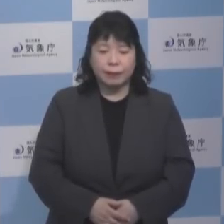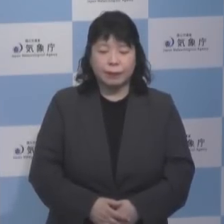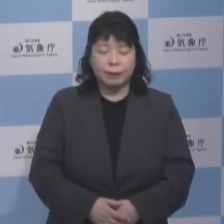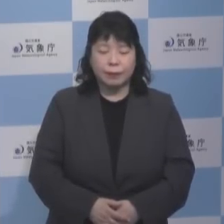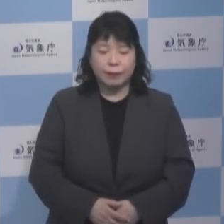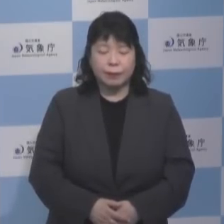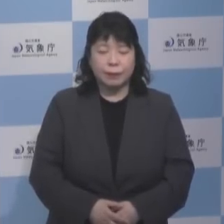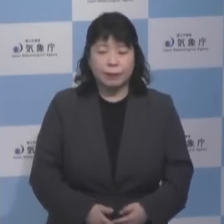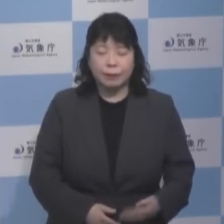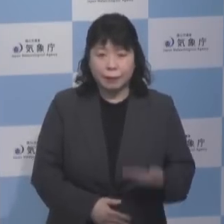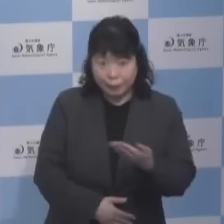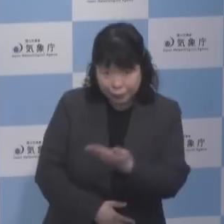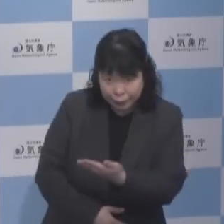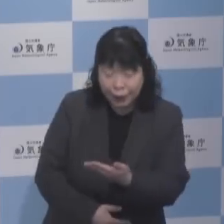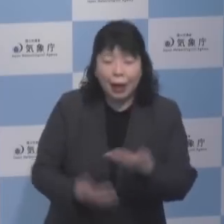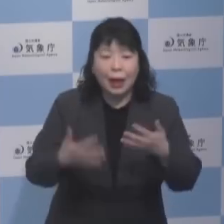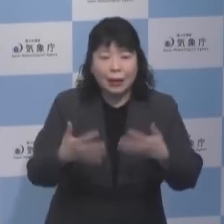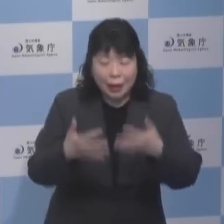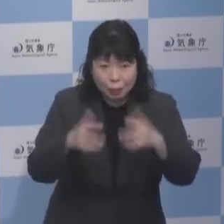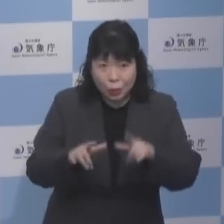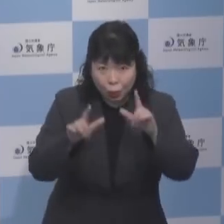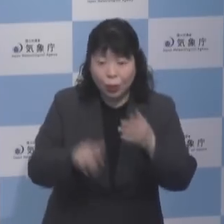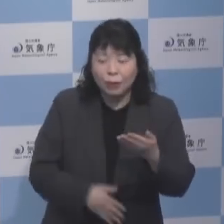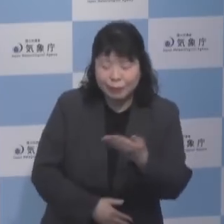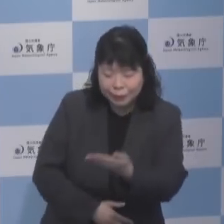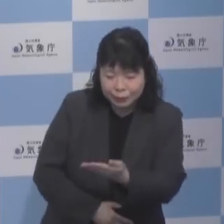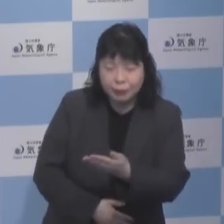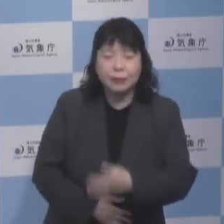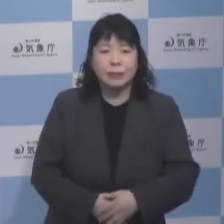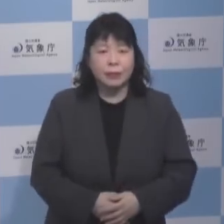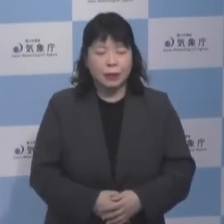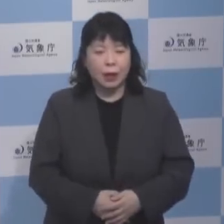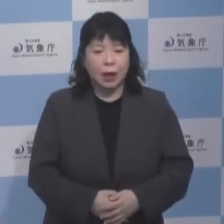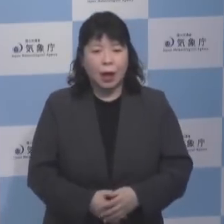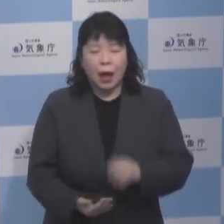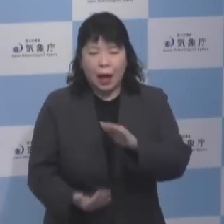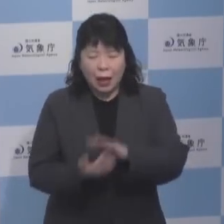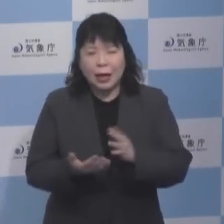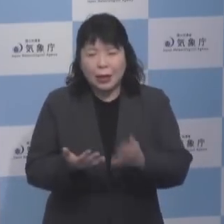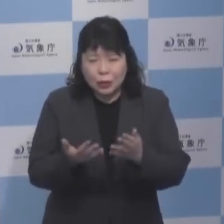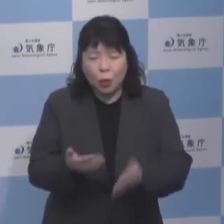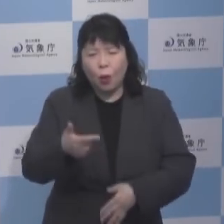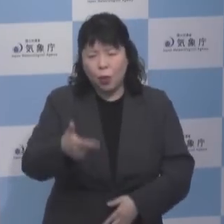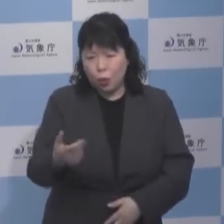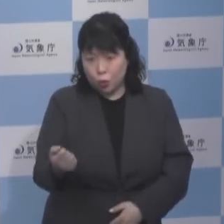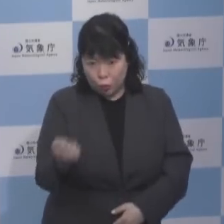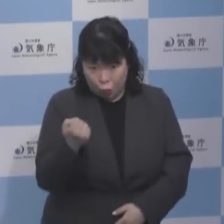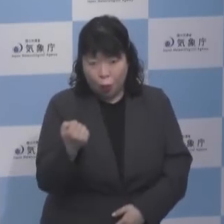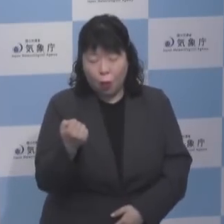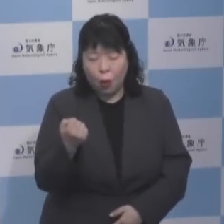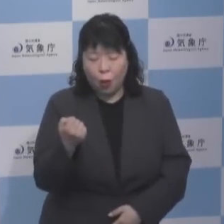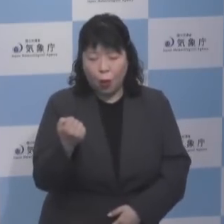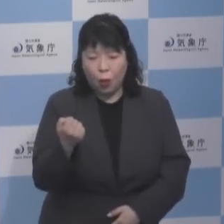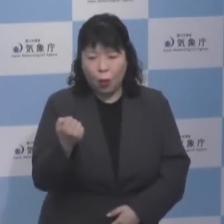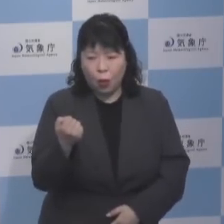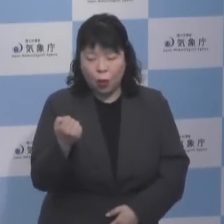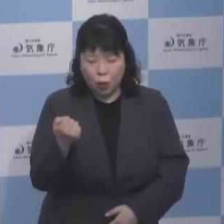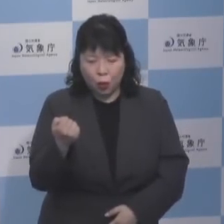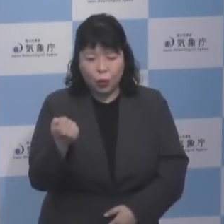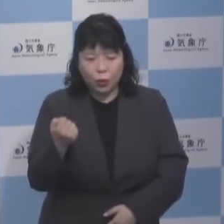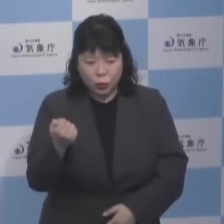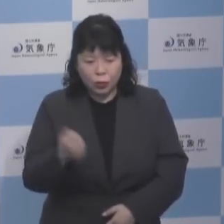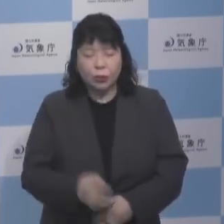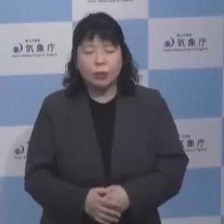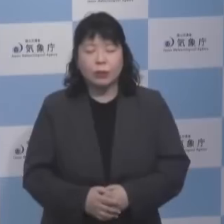すいません、テレビ東京の久保田です。はい、最大震度珠洲で6強ということですけども、計測震度はいくつだか教えていただけ